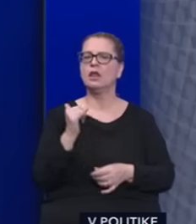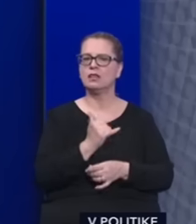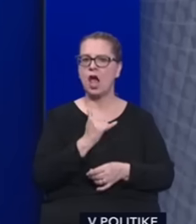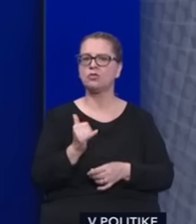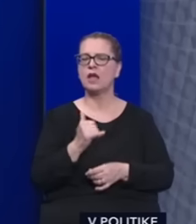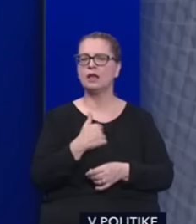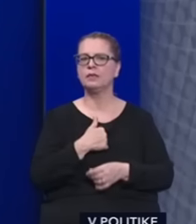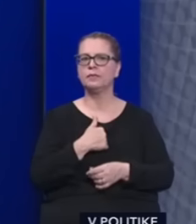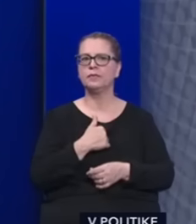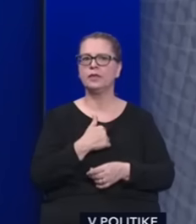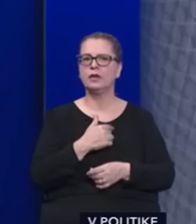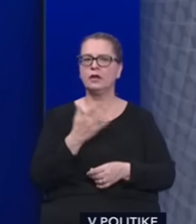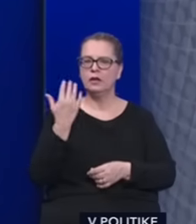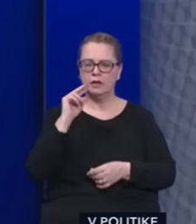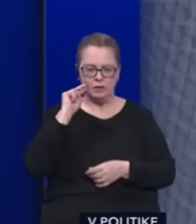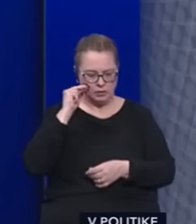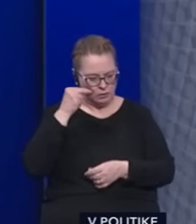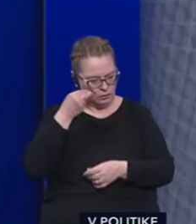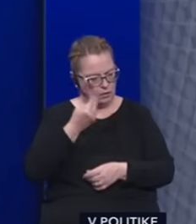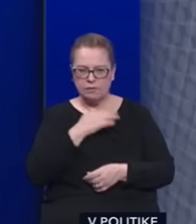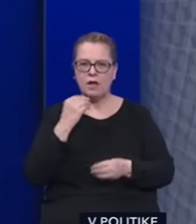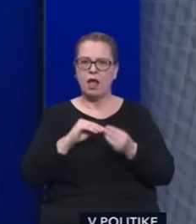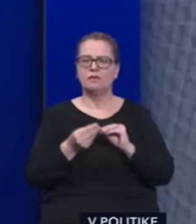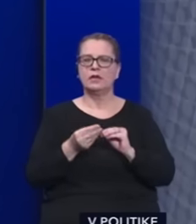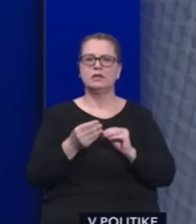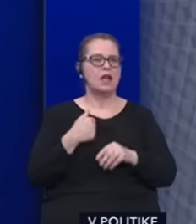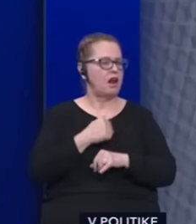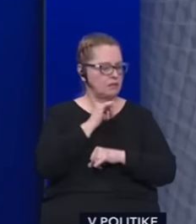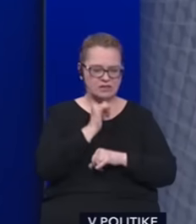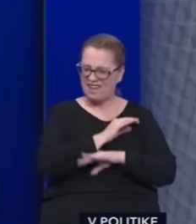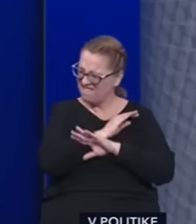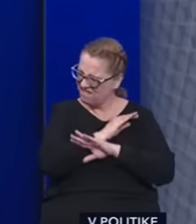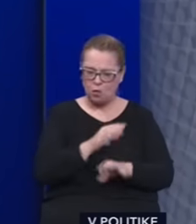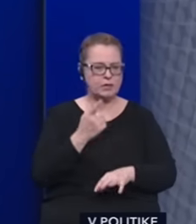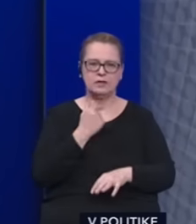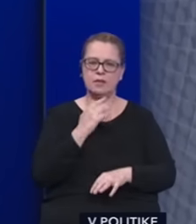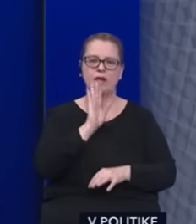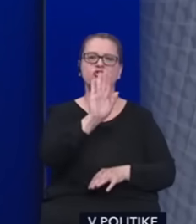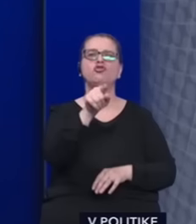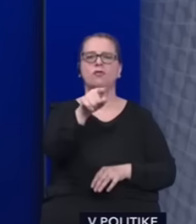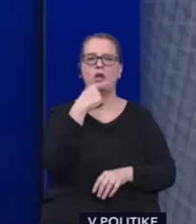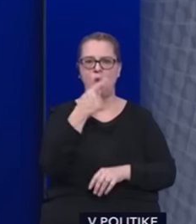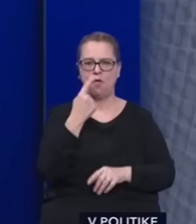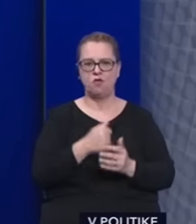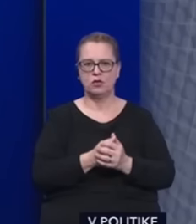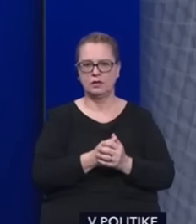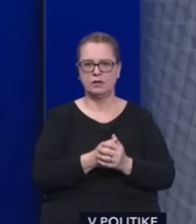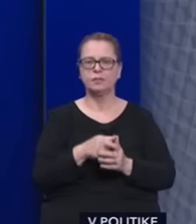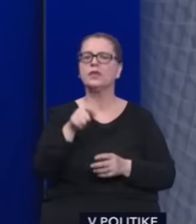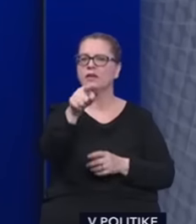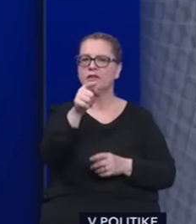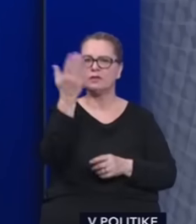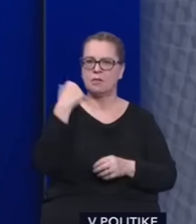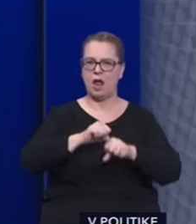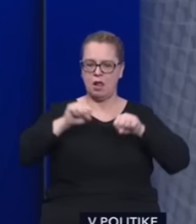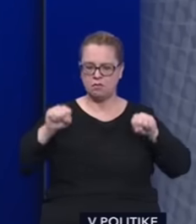naozaj znášal veľa vecí. Ale vyprosím si od vás takéto slova, pretože viete, mali ste moc.